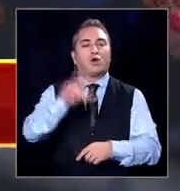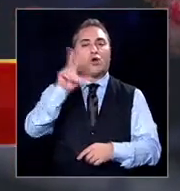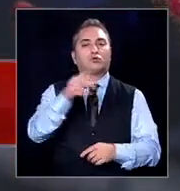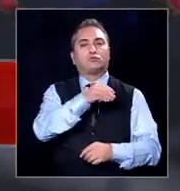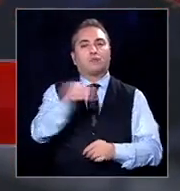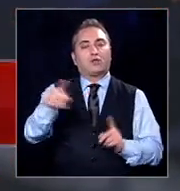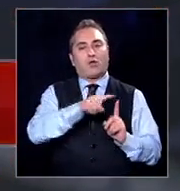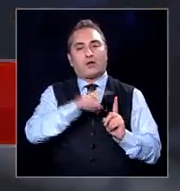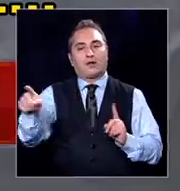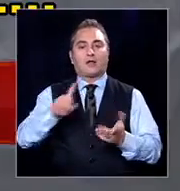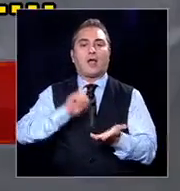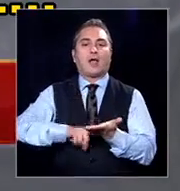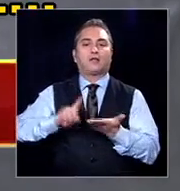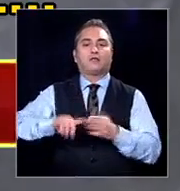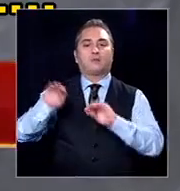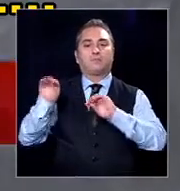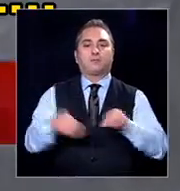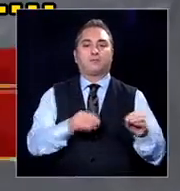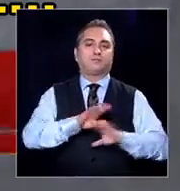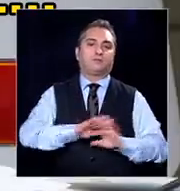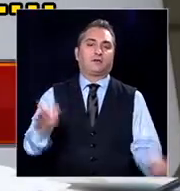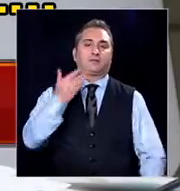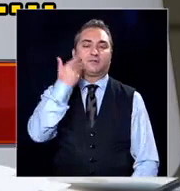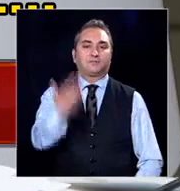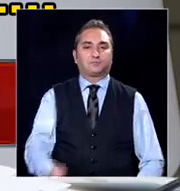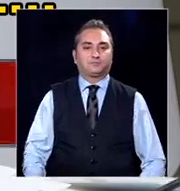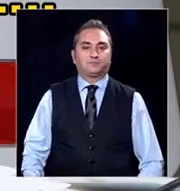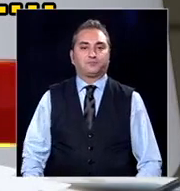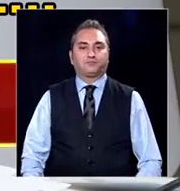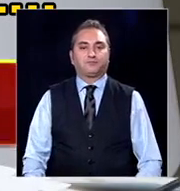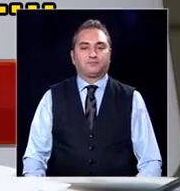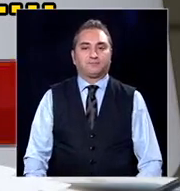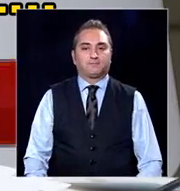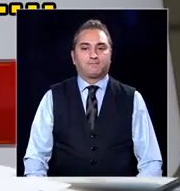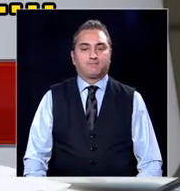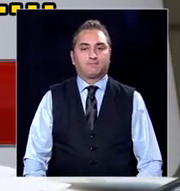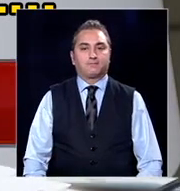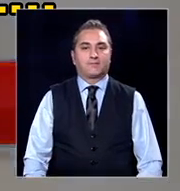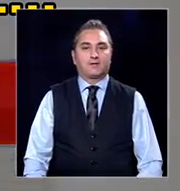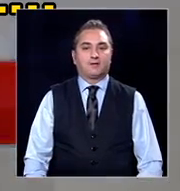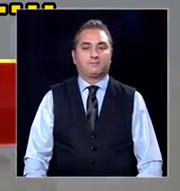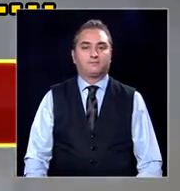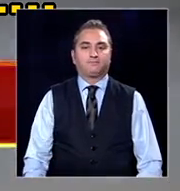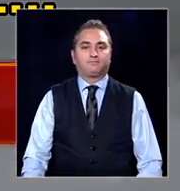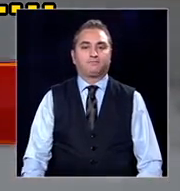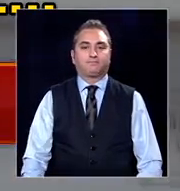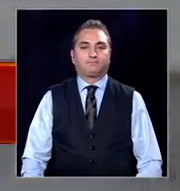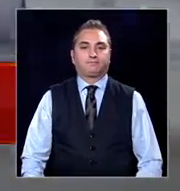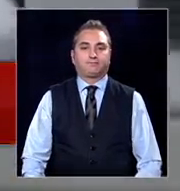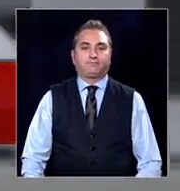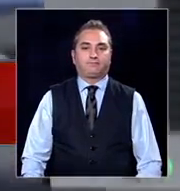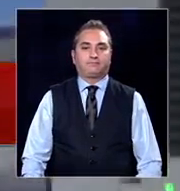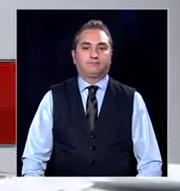anlaşma imzalandığını duyurdu. Artık aşının Türk insanında etkili ve güvenilir olduğundan